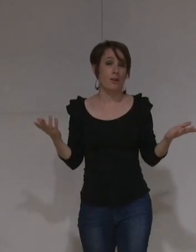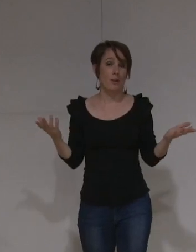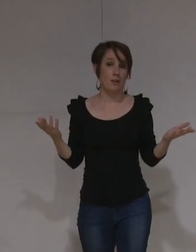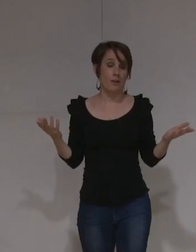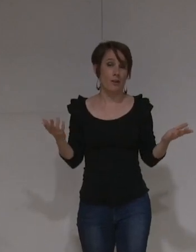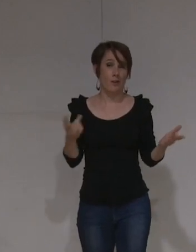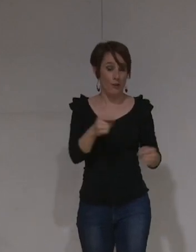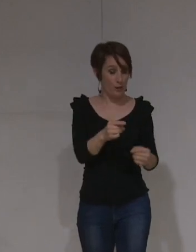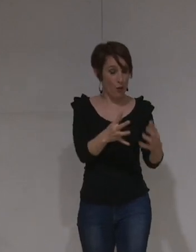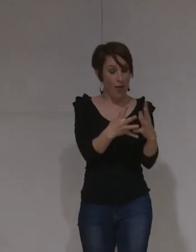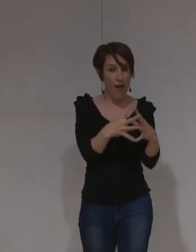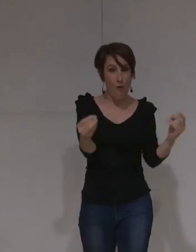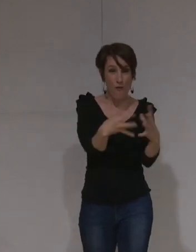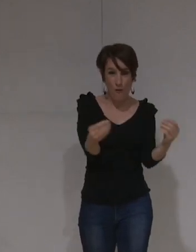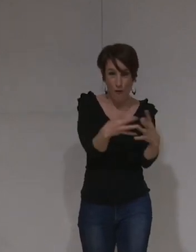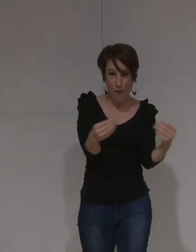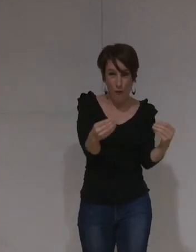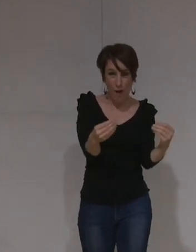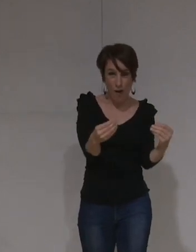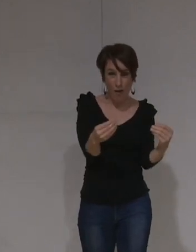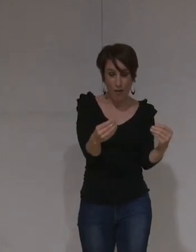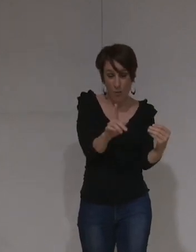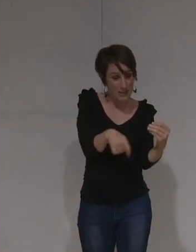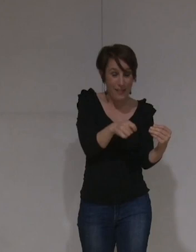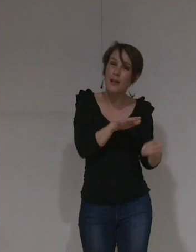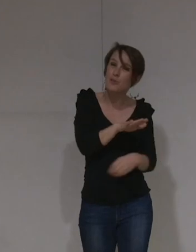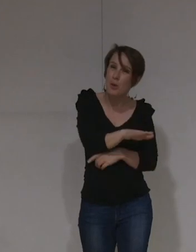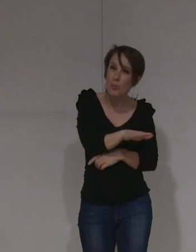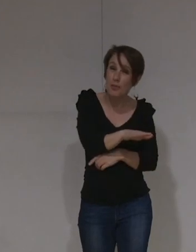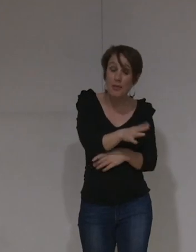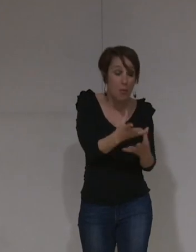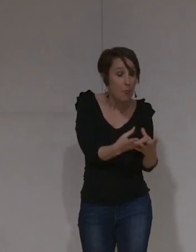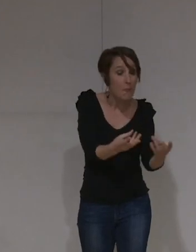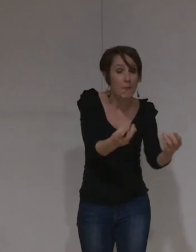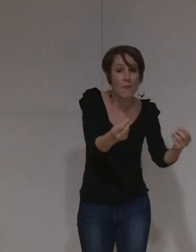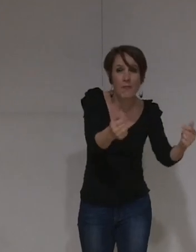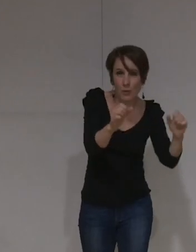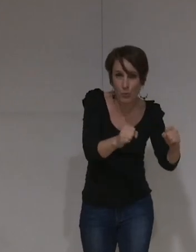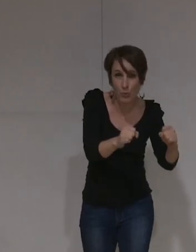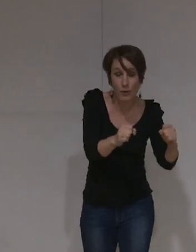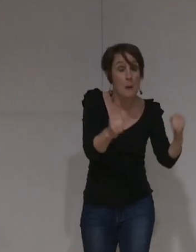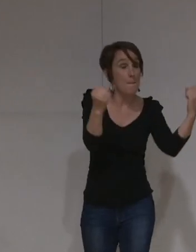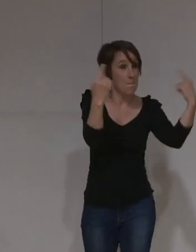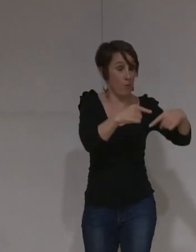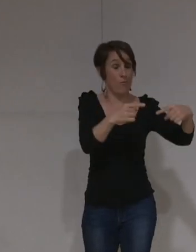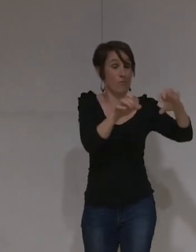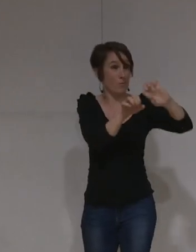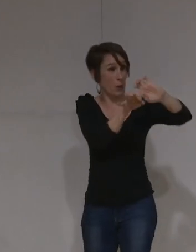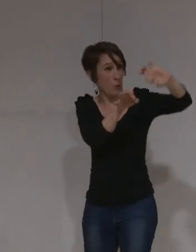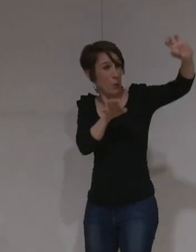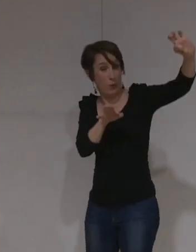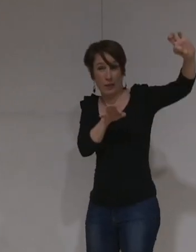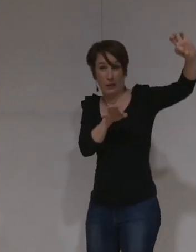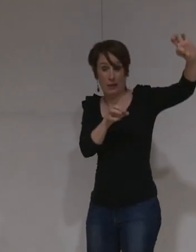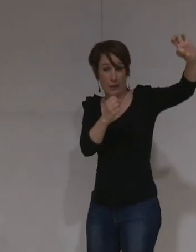botte de foin l'élément naturel périssable et puis cet élément manufacturé et bien il y a aussi cela si vous voulez